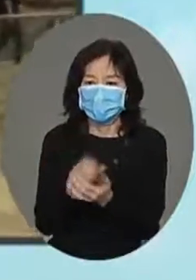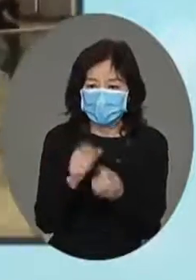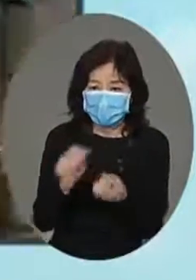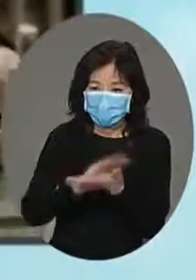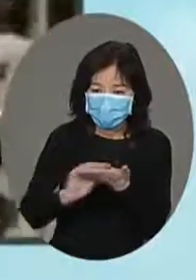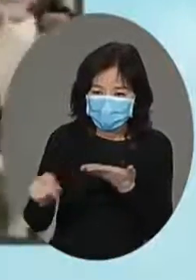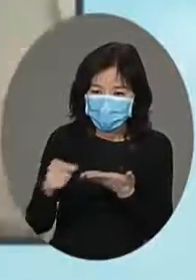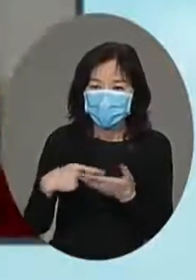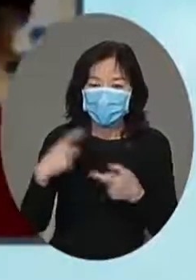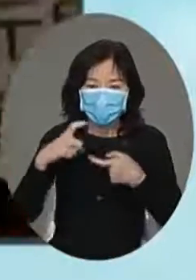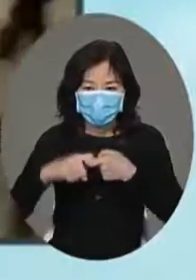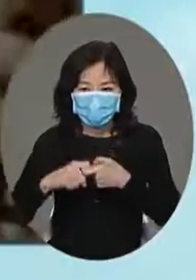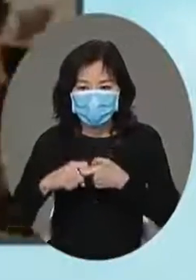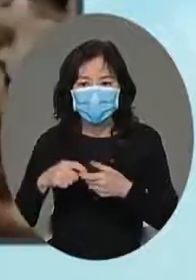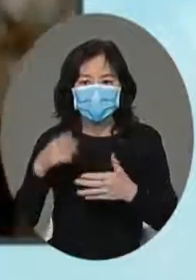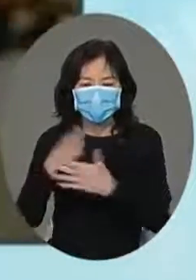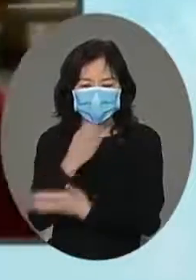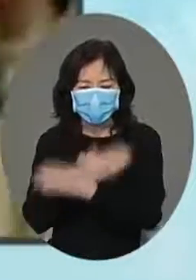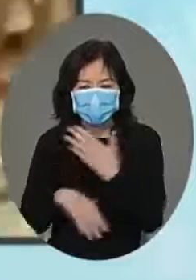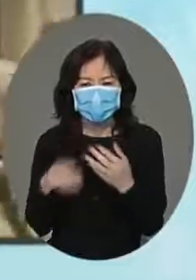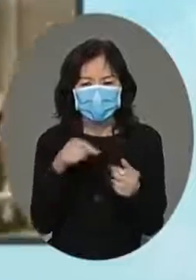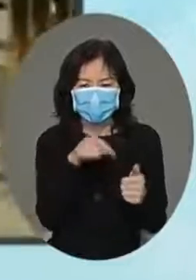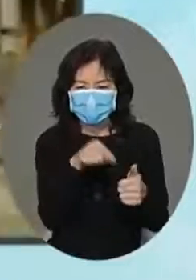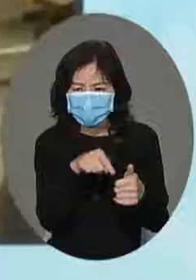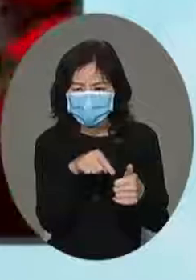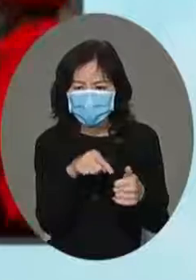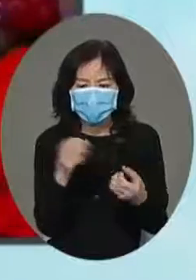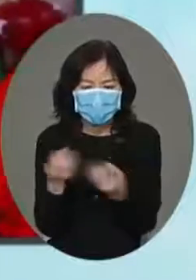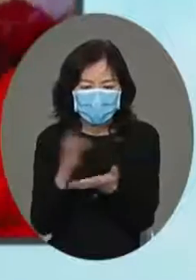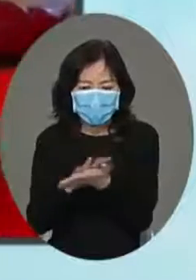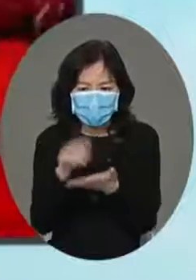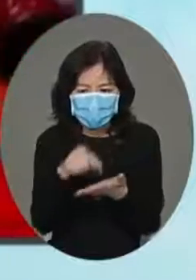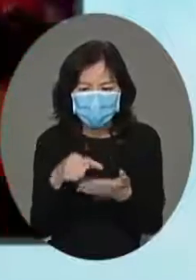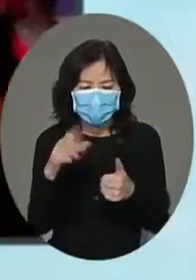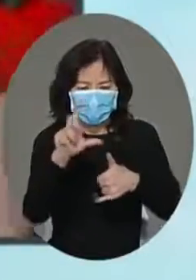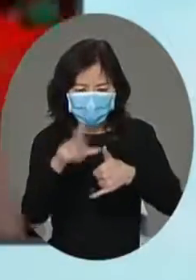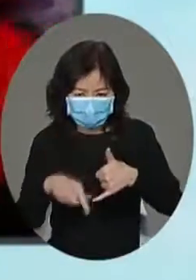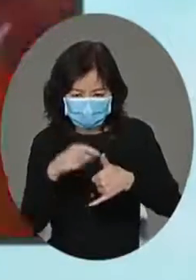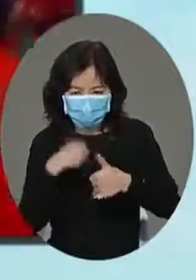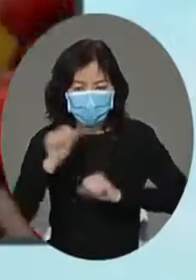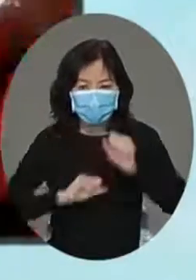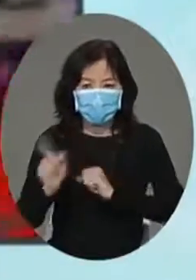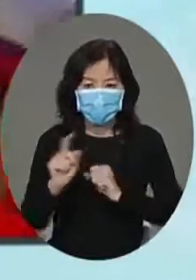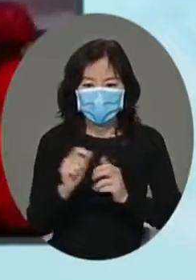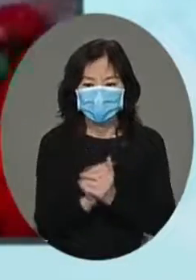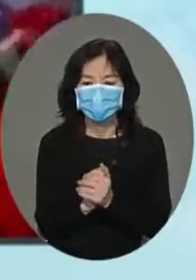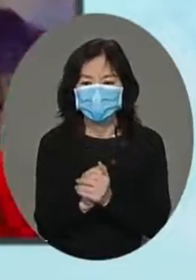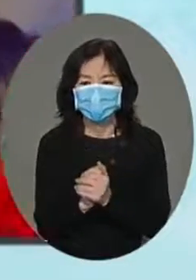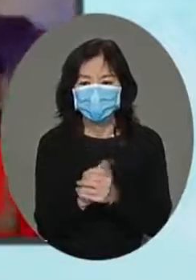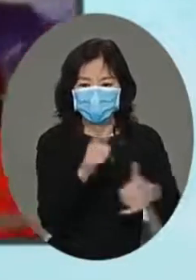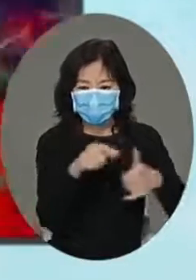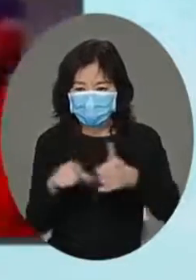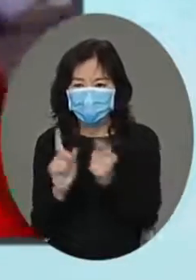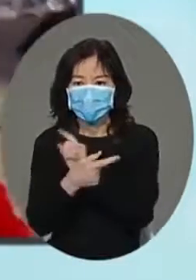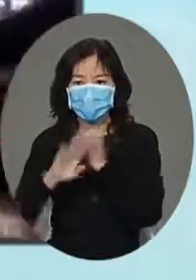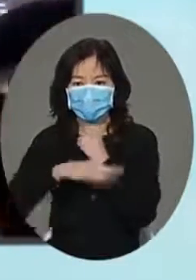清涉及串謀和傷人的有關被告在事件入面涉及什麼角色和行為。各個被告的